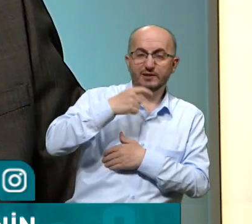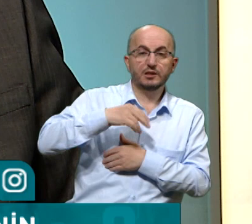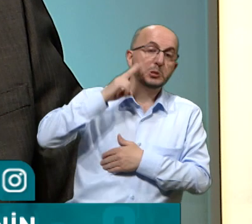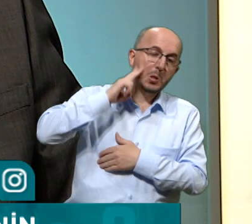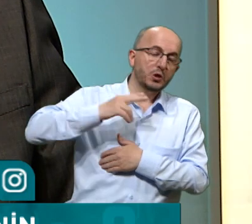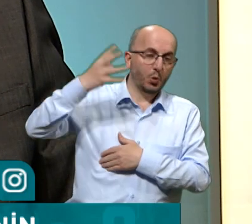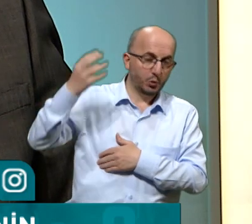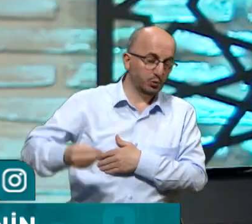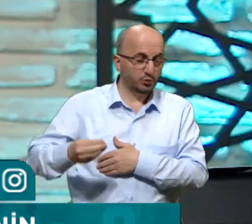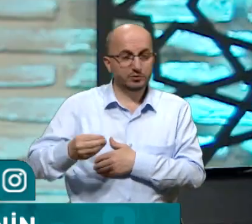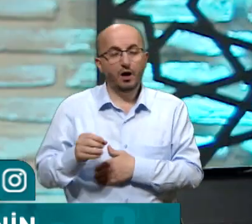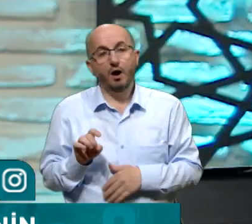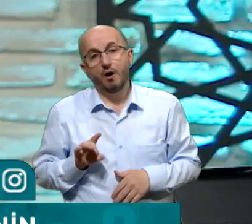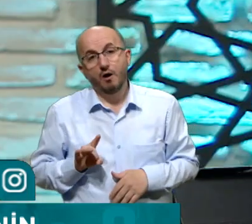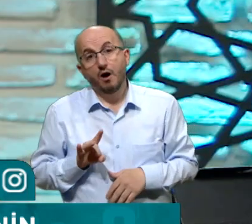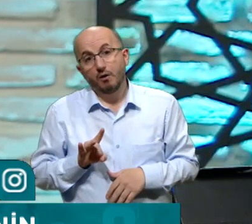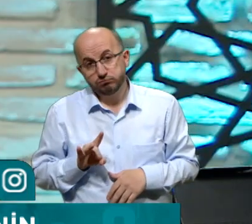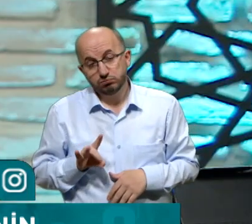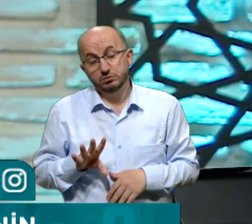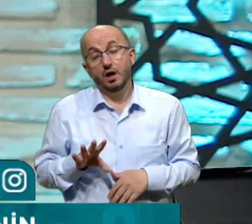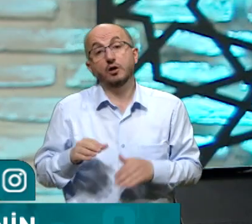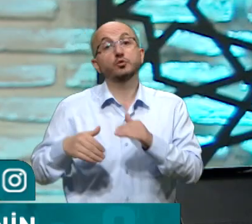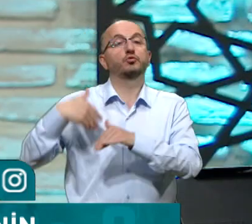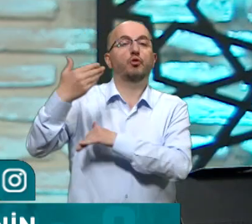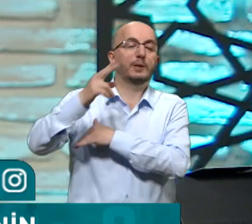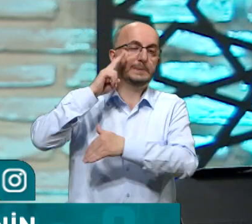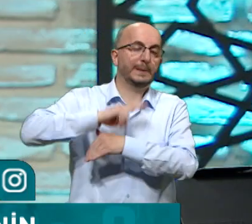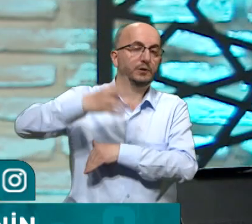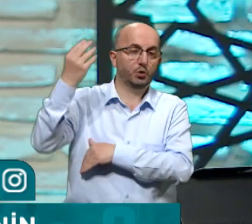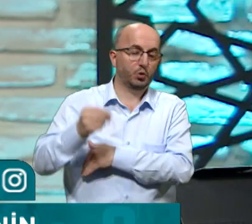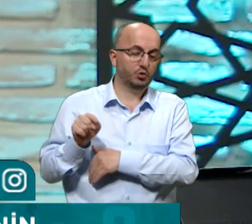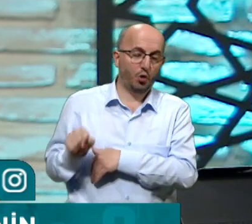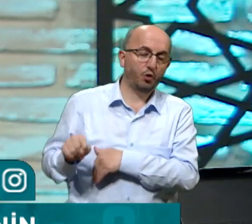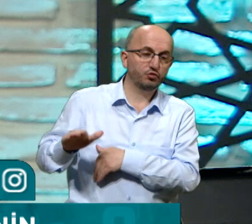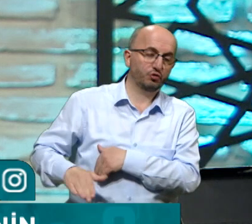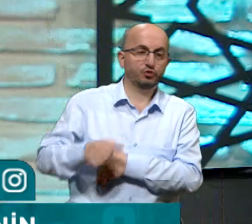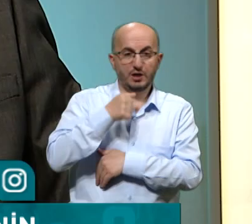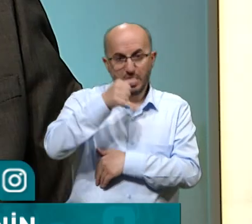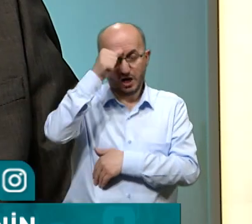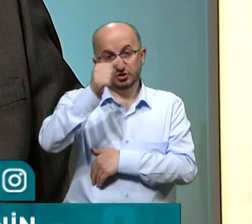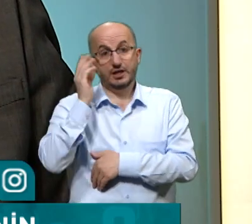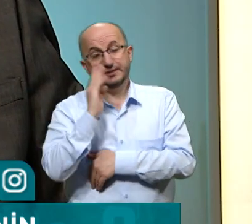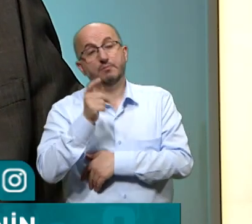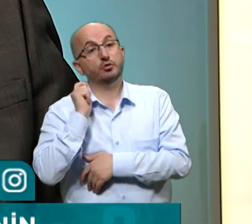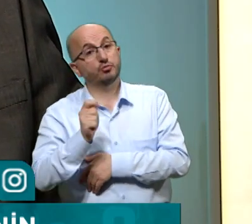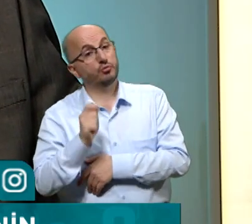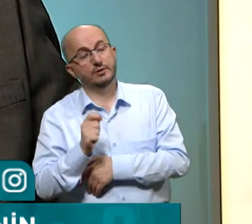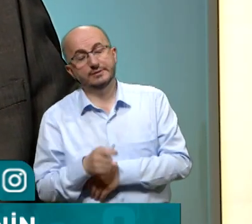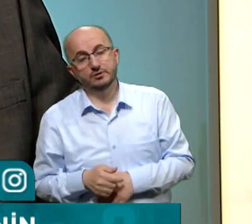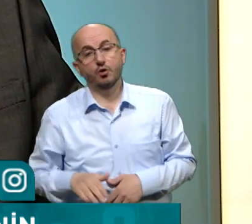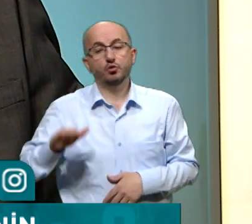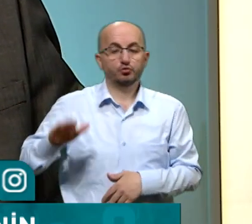yıllarda zengin olursa Alo da yeni ulaştığı için rahat bundan sonra zengin o çocuk Hac yapmak zorundadır Çünkü o